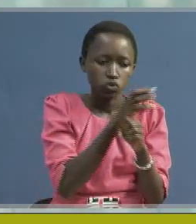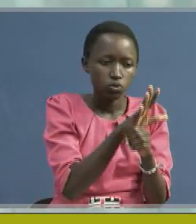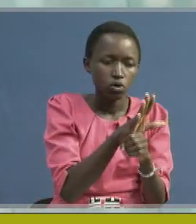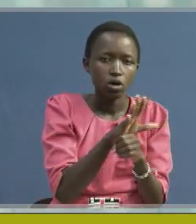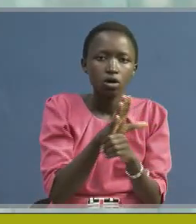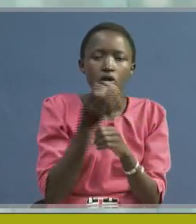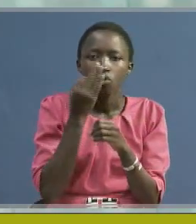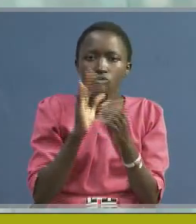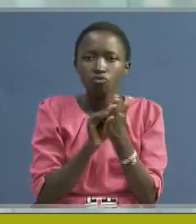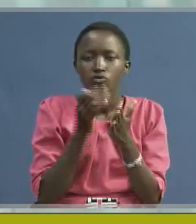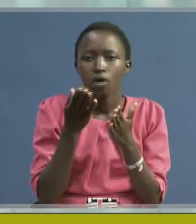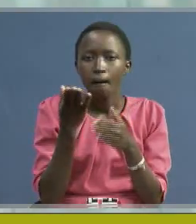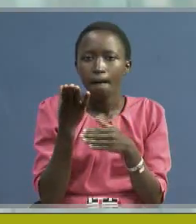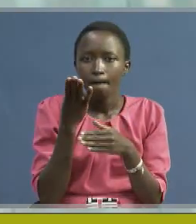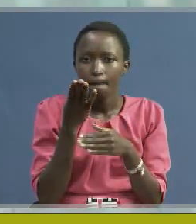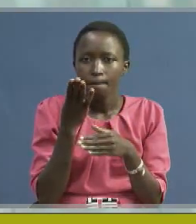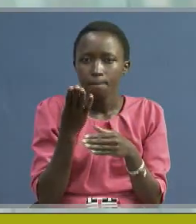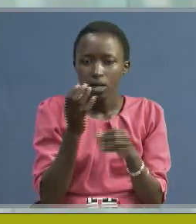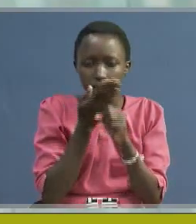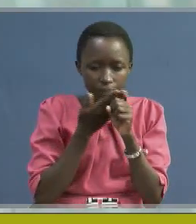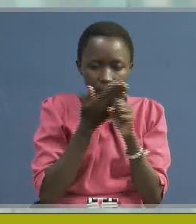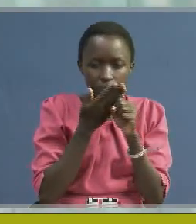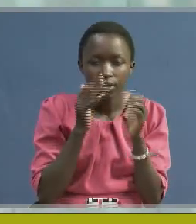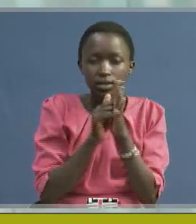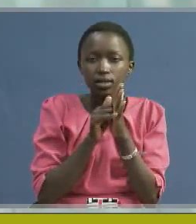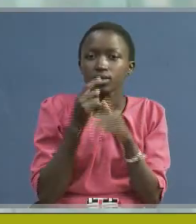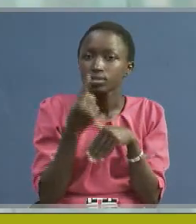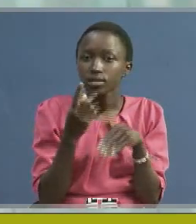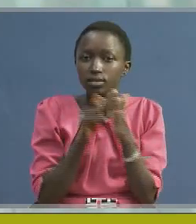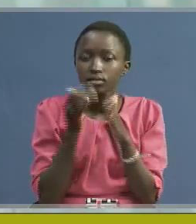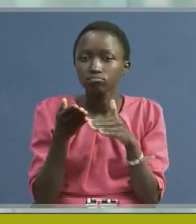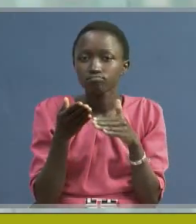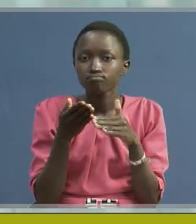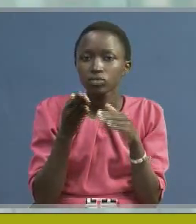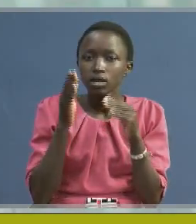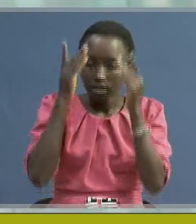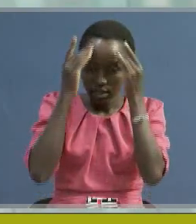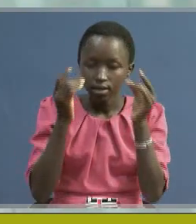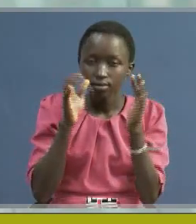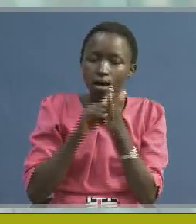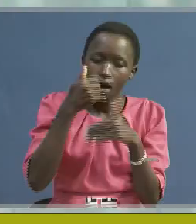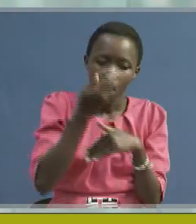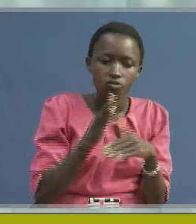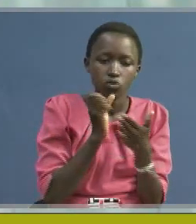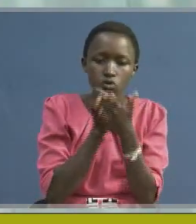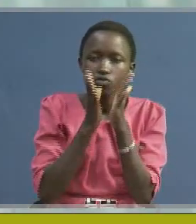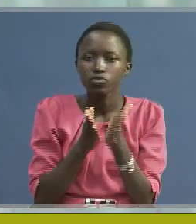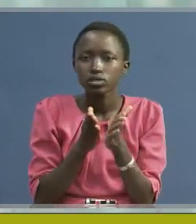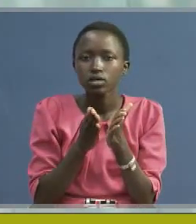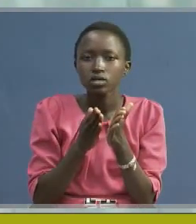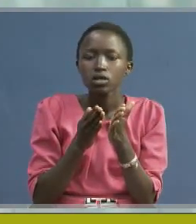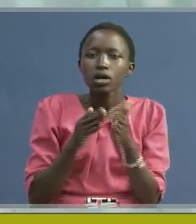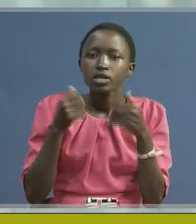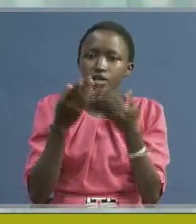kufuatia mkurupuko wa homa ya Rift Valley. Mamlaka imesema ilichukua hatua hii baada ya maafisa wa